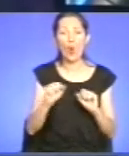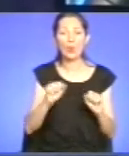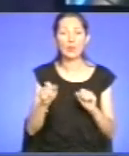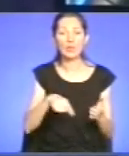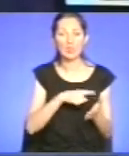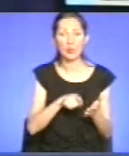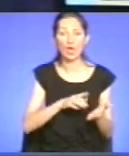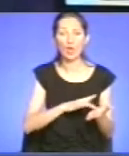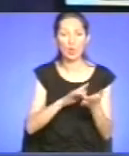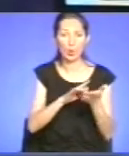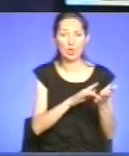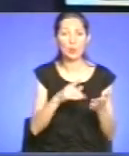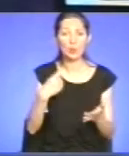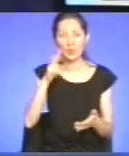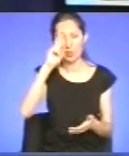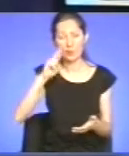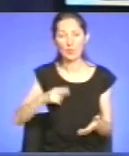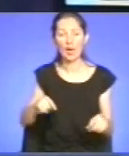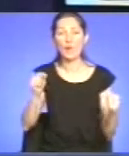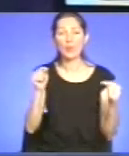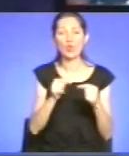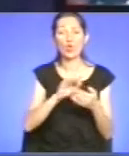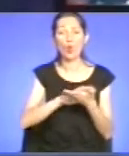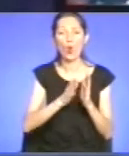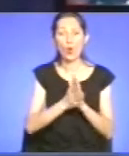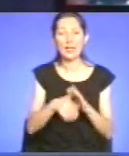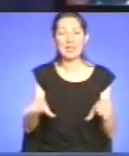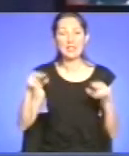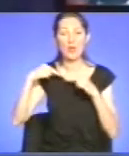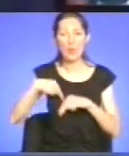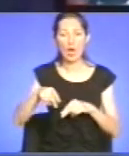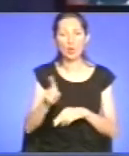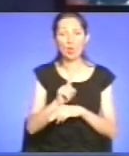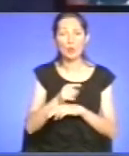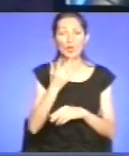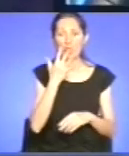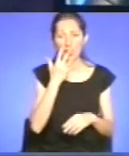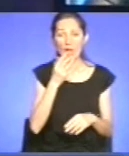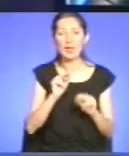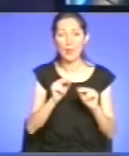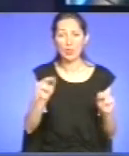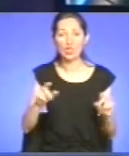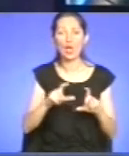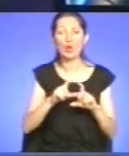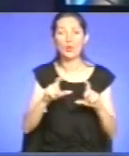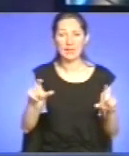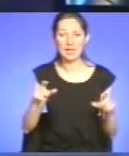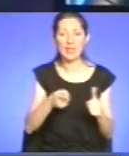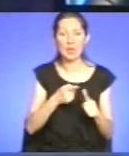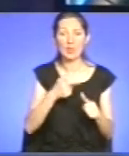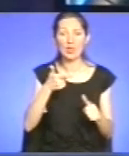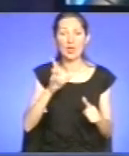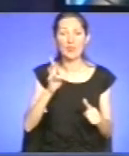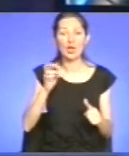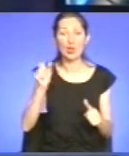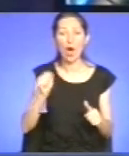адміністрації. Відповідно до угоди про співпрацю між Тернопільським національним педагогічним університетом імені Володимира Гнатюка та управлінням